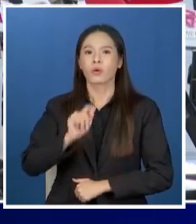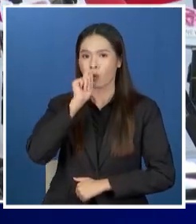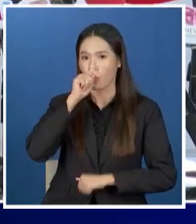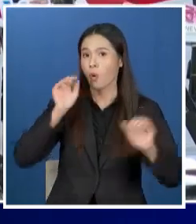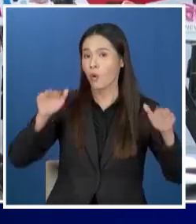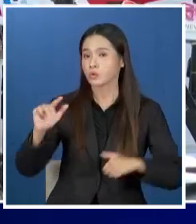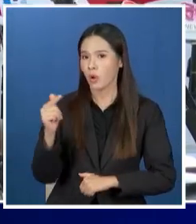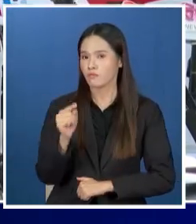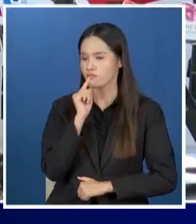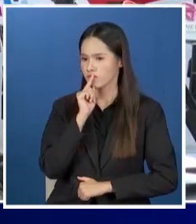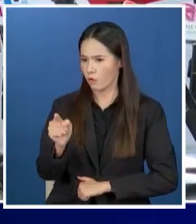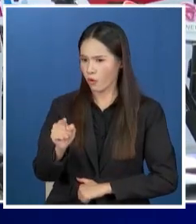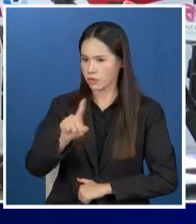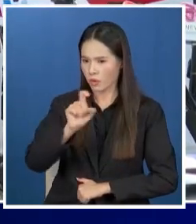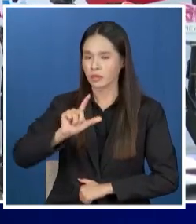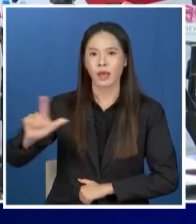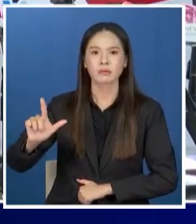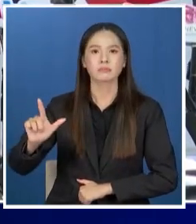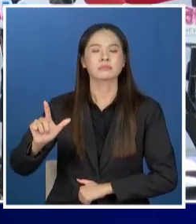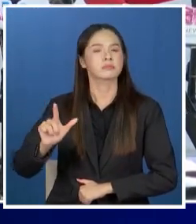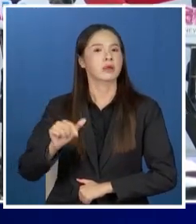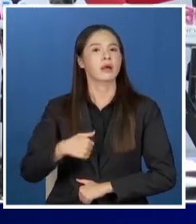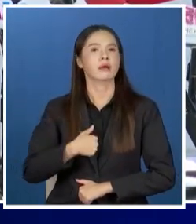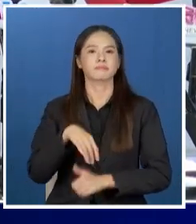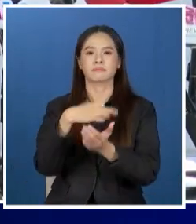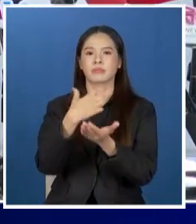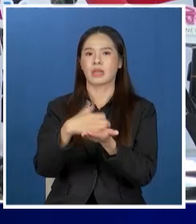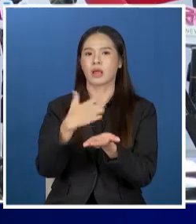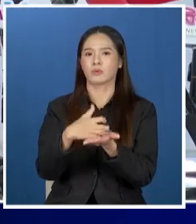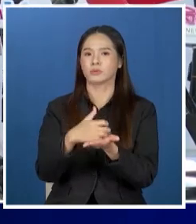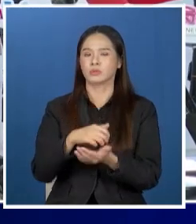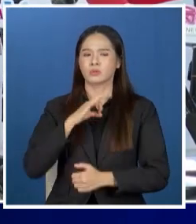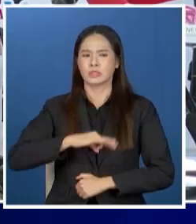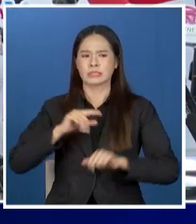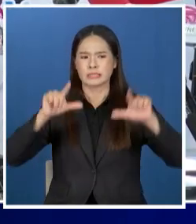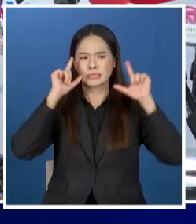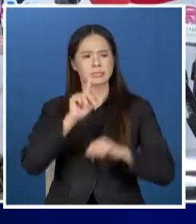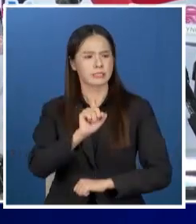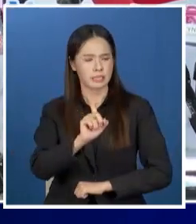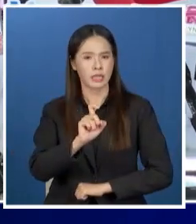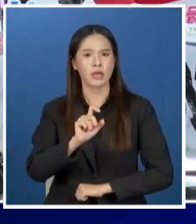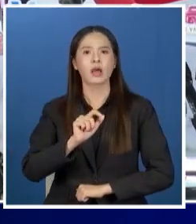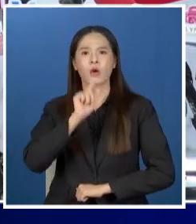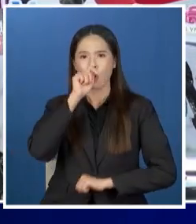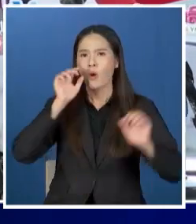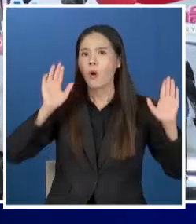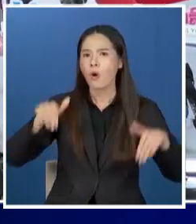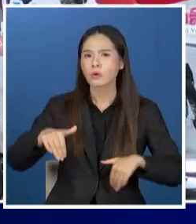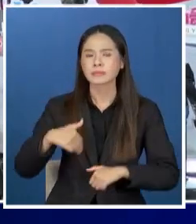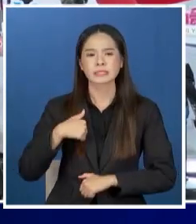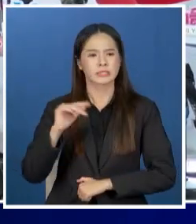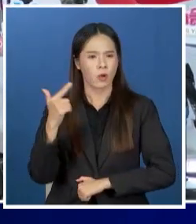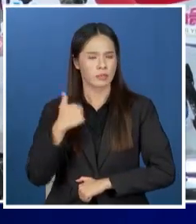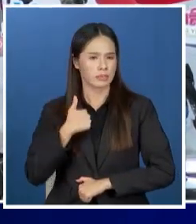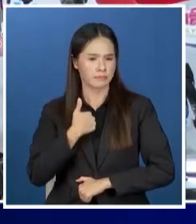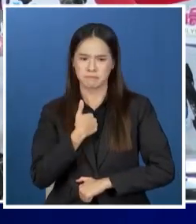องขู่จะฟ้องคุณณวัฒน์ร้อยล้าน ค่ะ ที่คุณณวัฒน์ออกมาพูดอย่างนี้ทำให้หงทองนั้นเสียหายแล้วทางหงทองเองก็สู้ฮะว่าไม่ได้มี